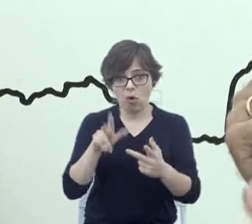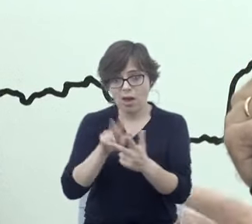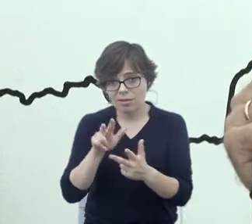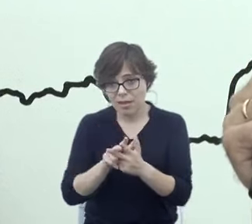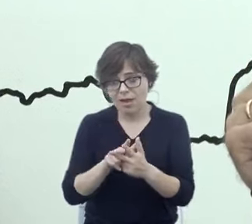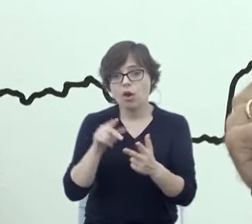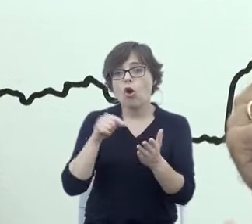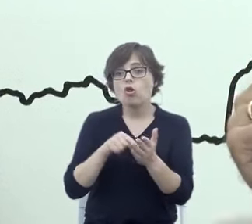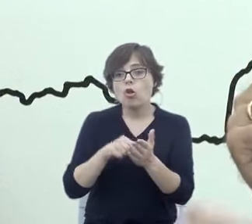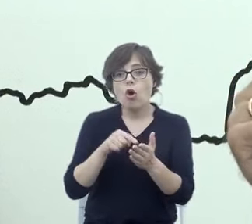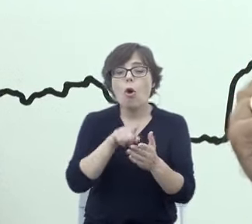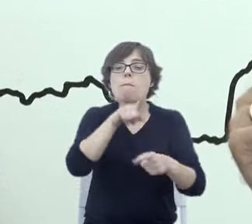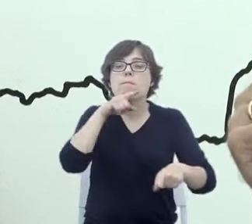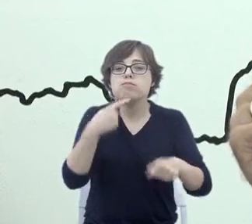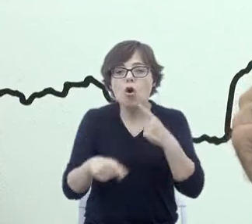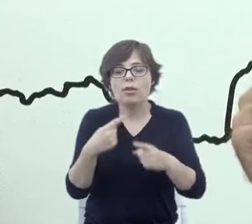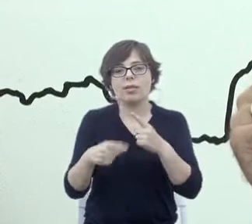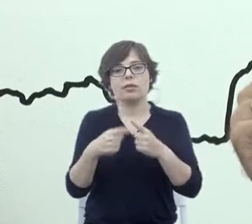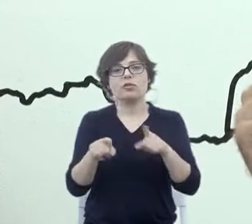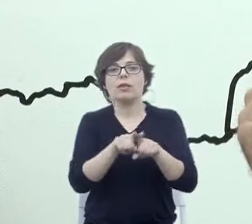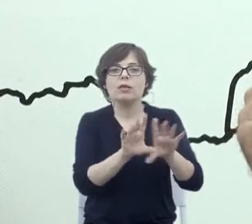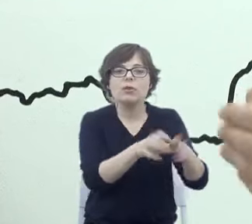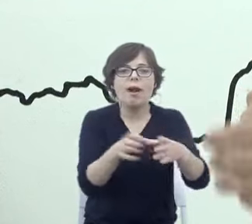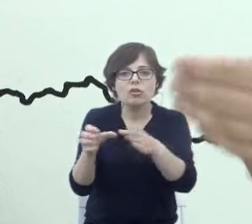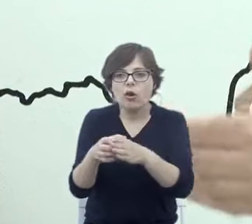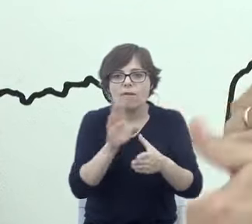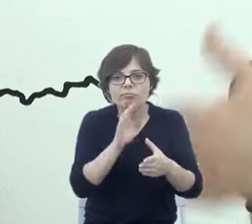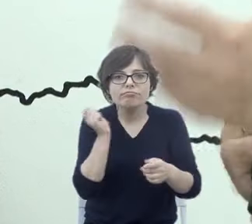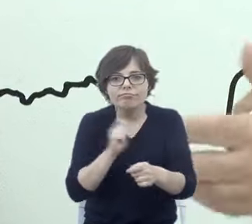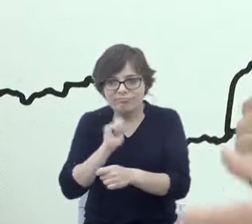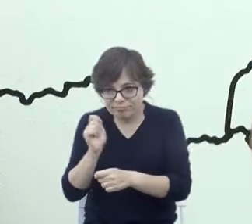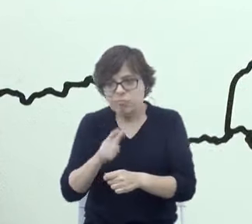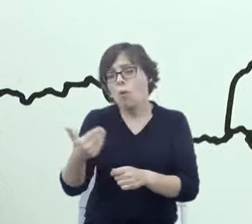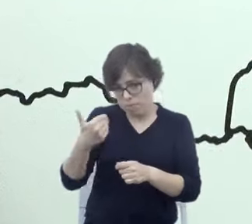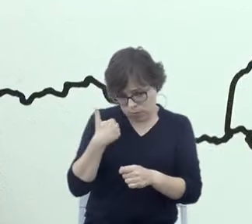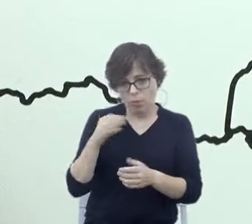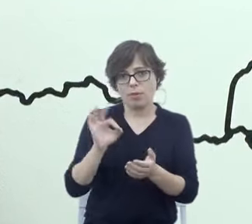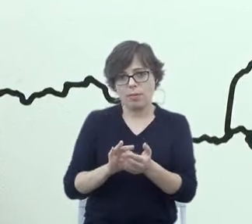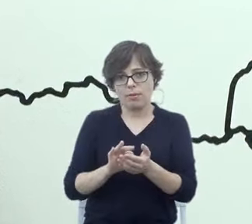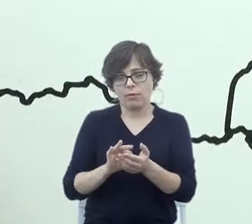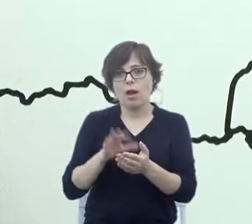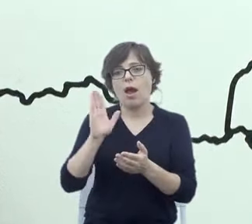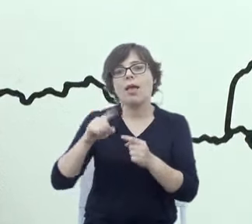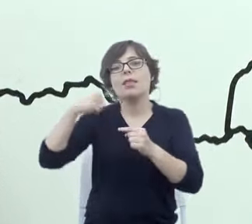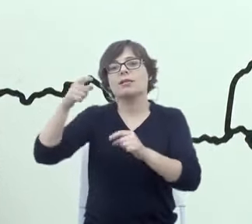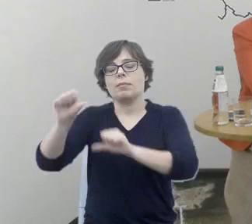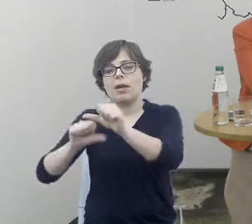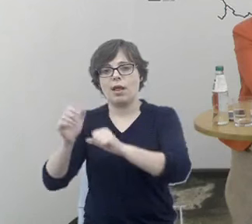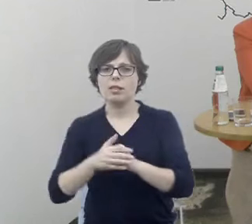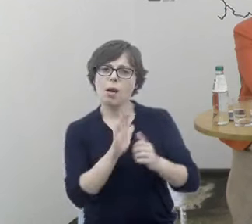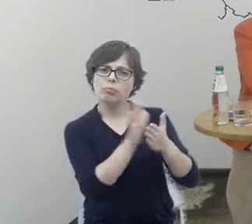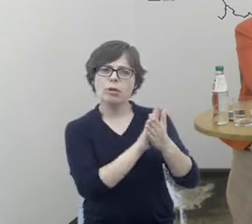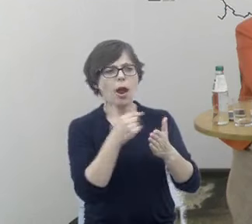proces czystki polityczno-klasowej byłby realizowany w następnych latach. Muszę to pytanie tutaj